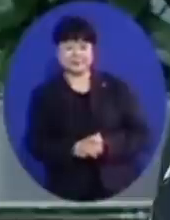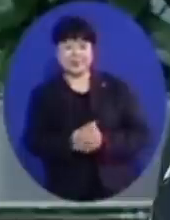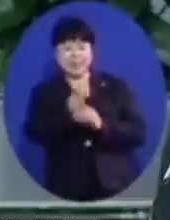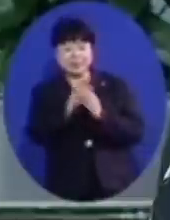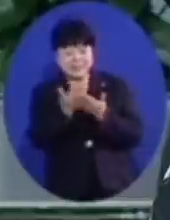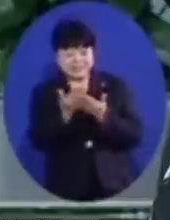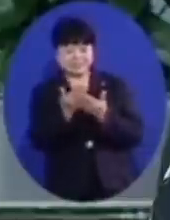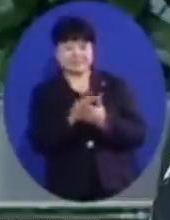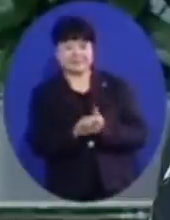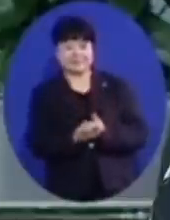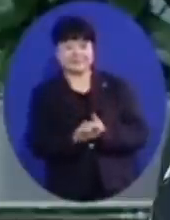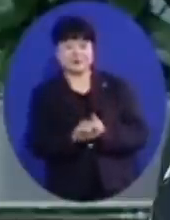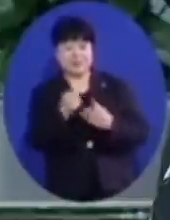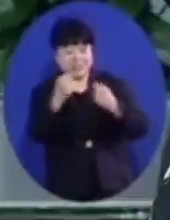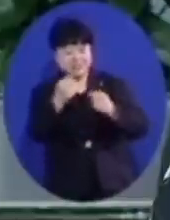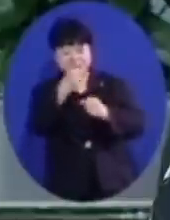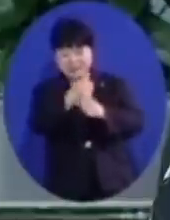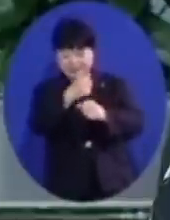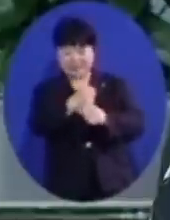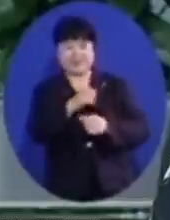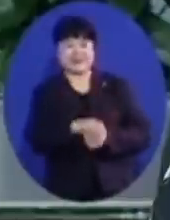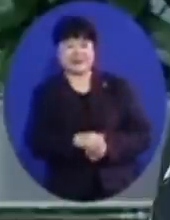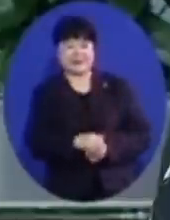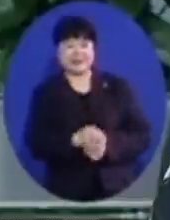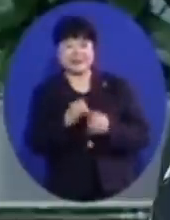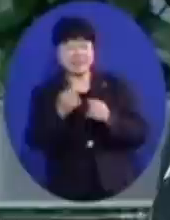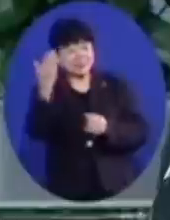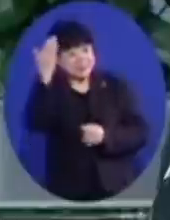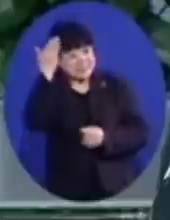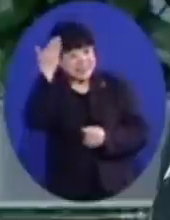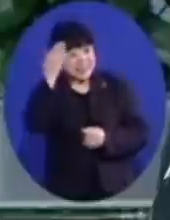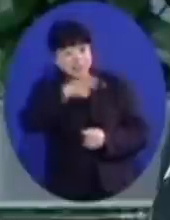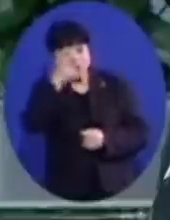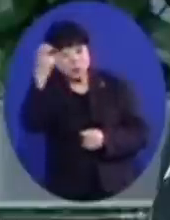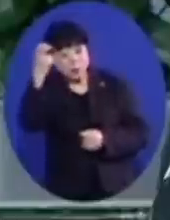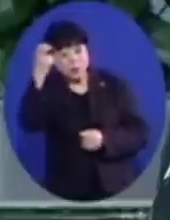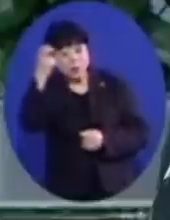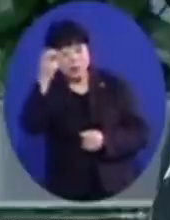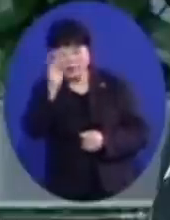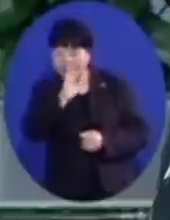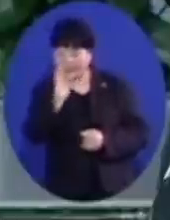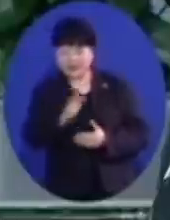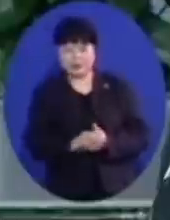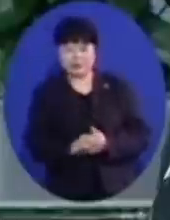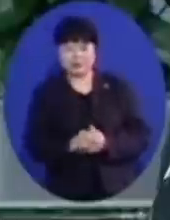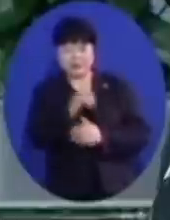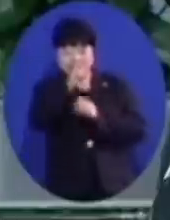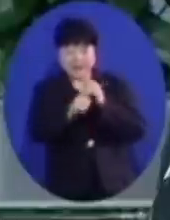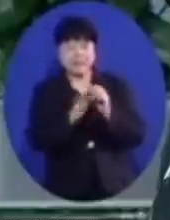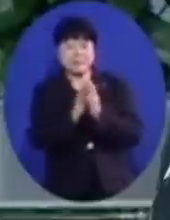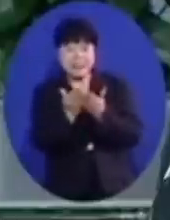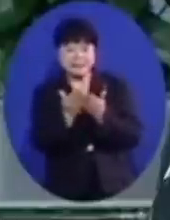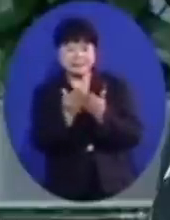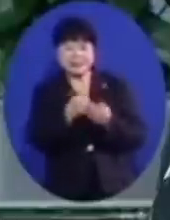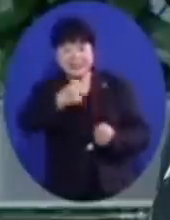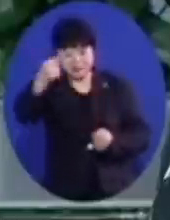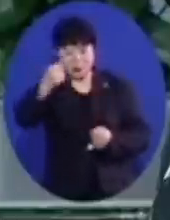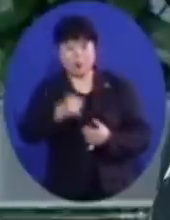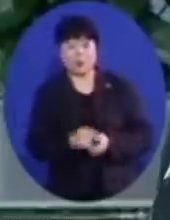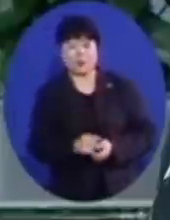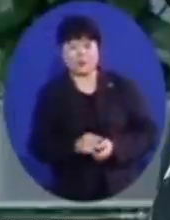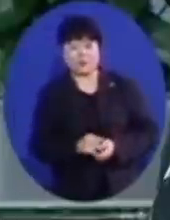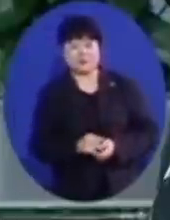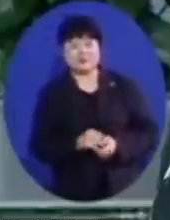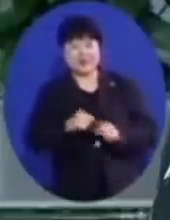성경을 우리의 힘으로 삼아야 되는 것입니다 인간의 지혜가 총명이나 모략이나 재능을 힘으로 삼으면 안 됩니다